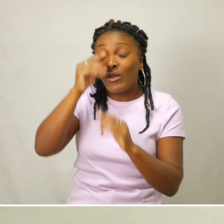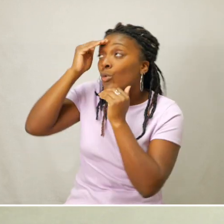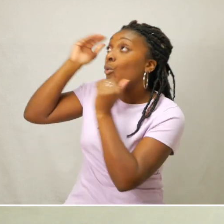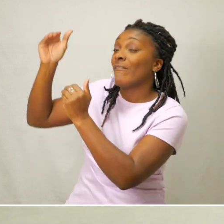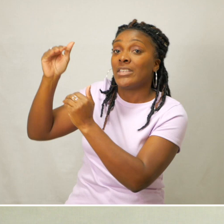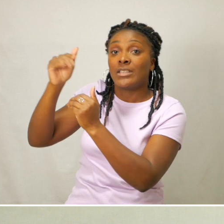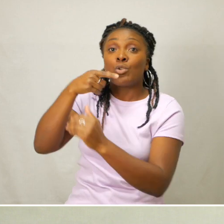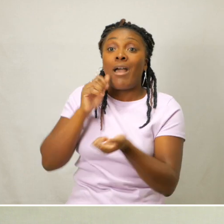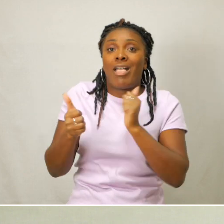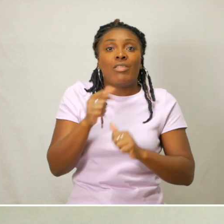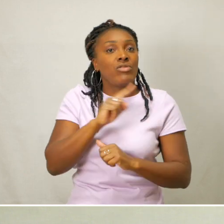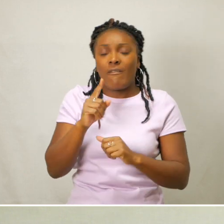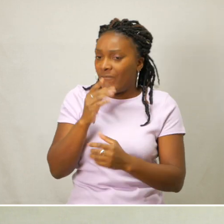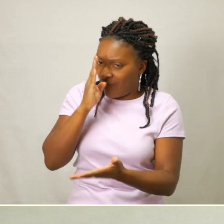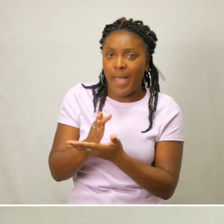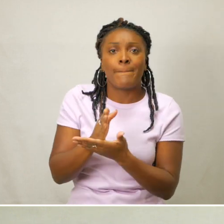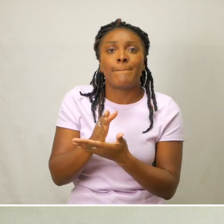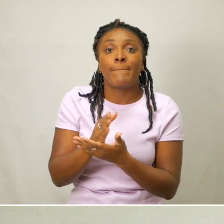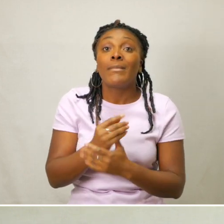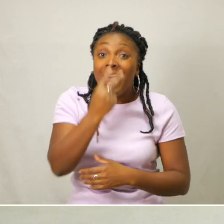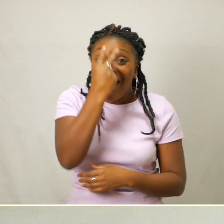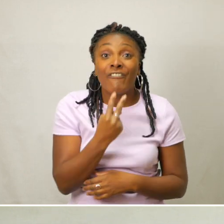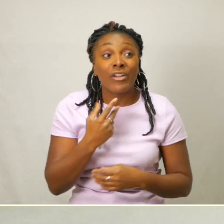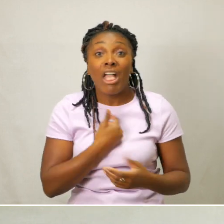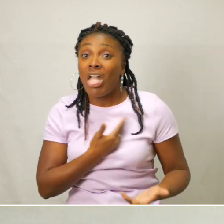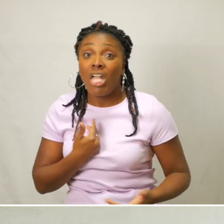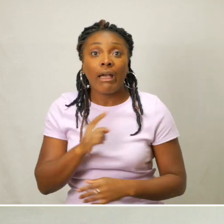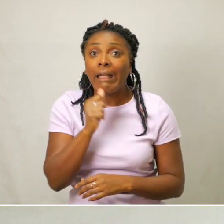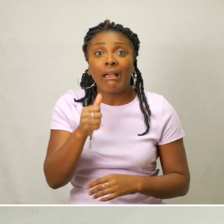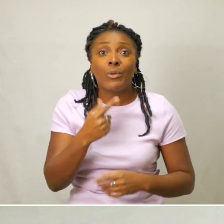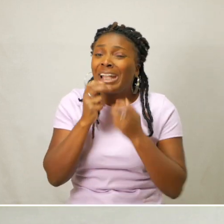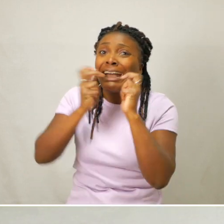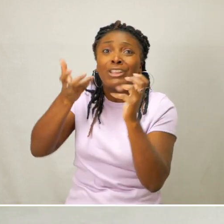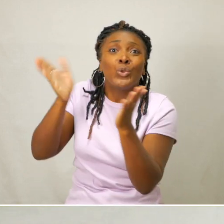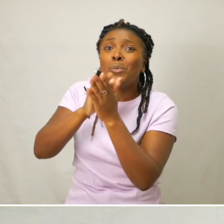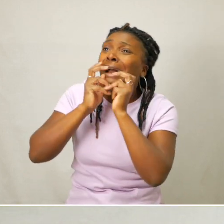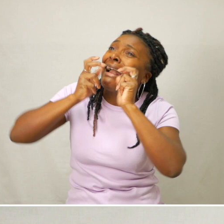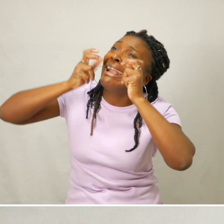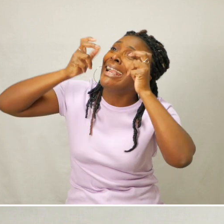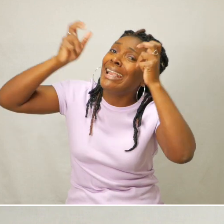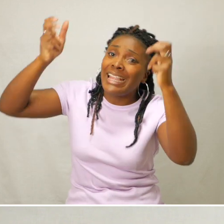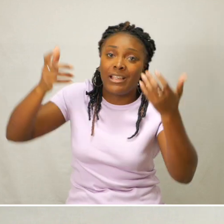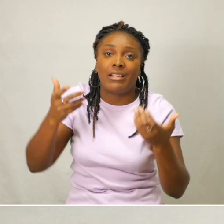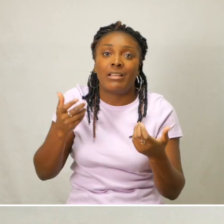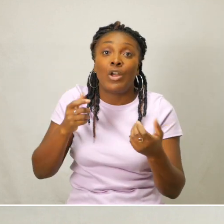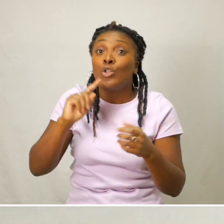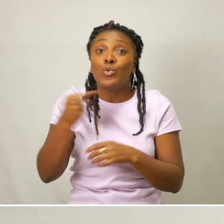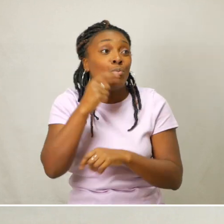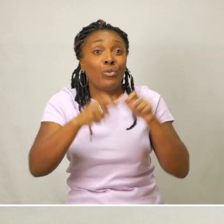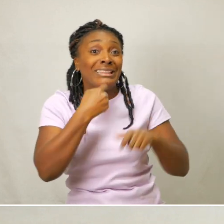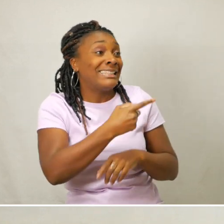Cet aveugle-là, il n'a pas hésité un moment, il a dit non, je vais crier encore plus fort. Il a été au sens contraire de ce qu'on est en train de lui dire de